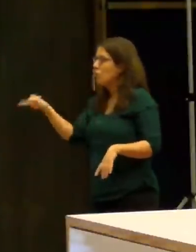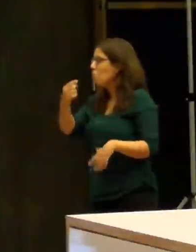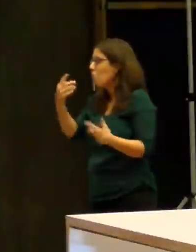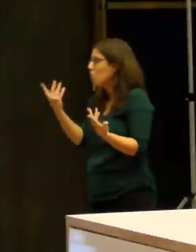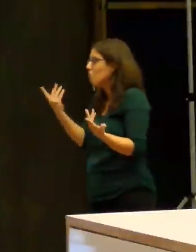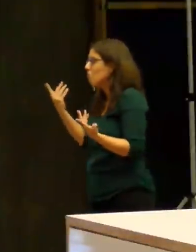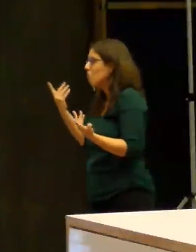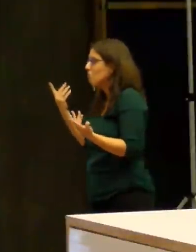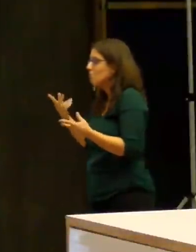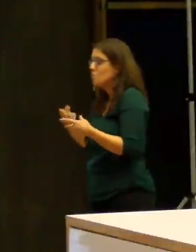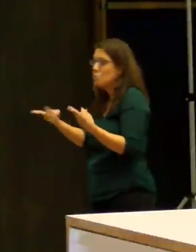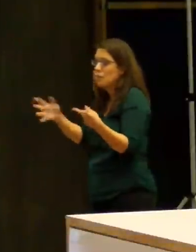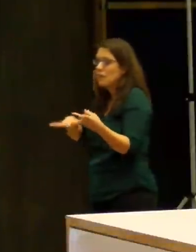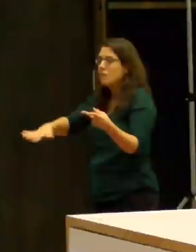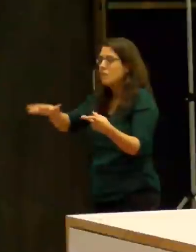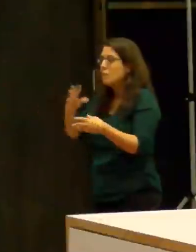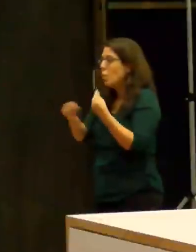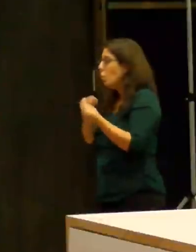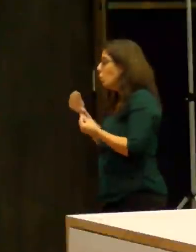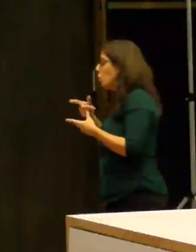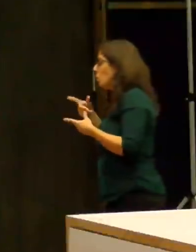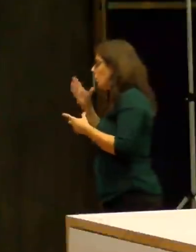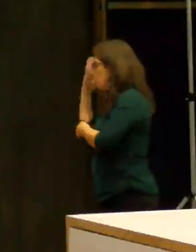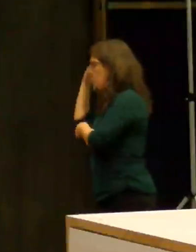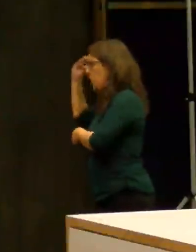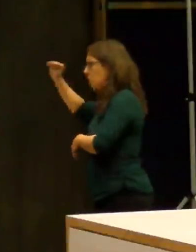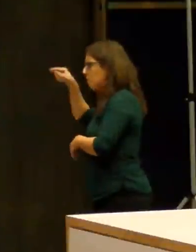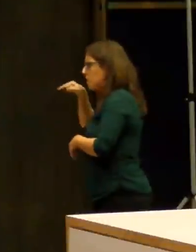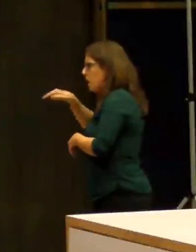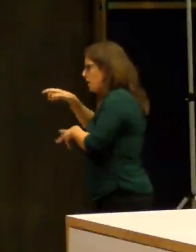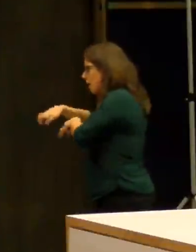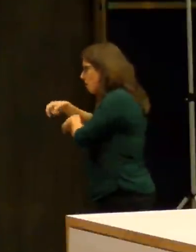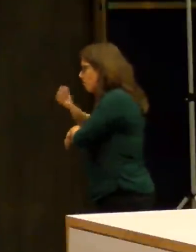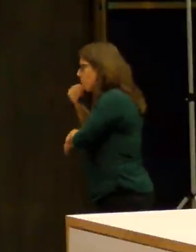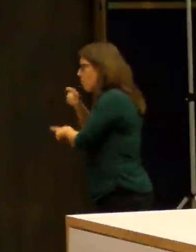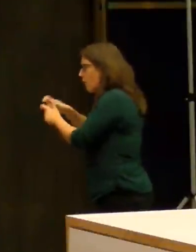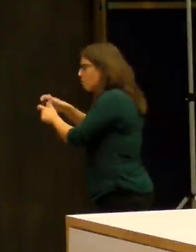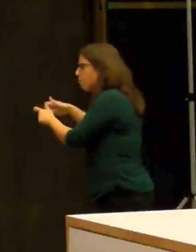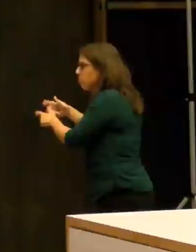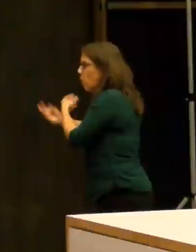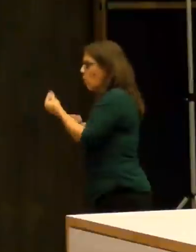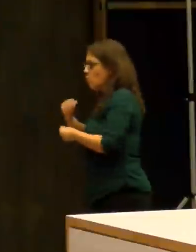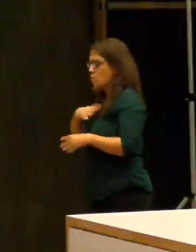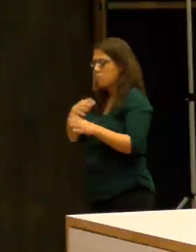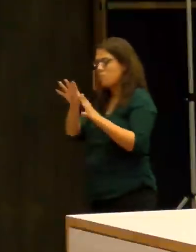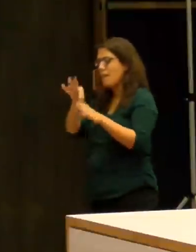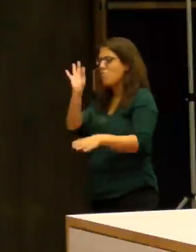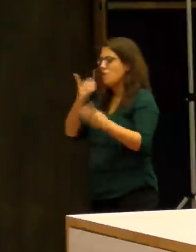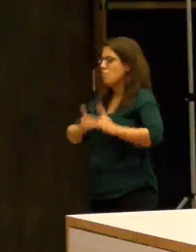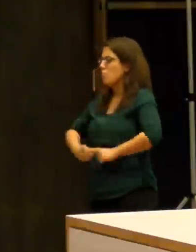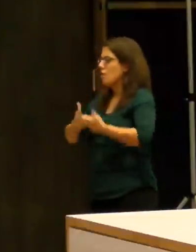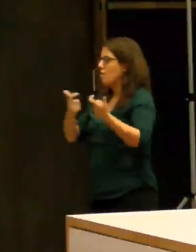tout le monde, le grand public, qu'on s'adresse aux professionnels de l'agroalimentaire ou qu'on s'adresse à nos élus. Pour